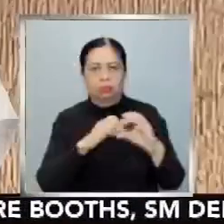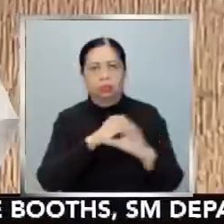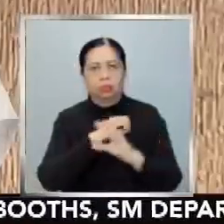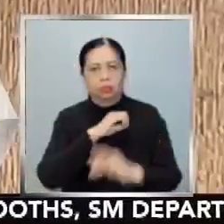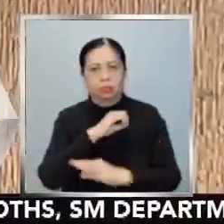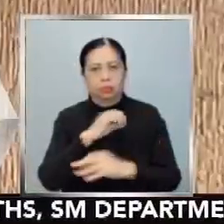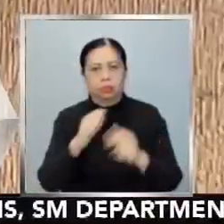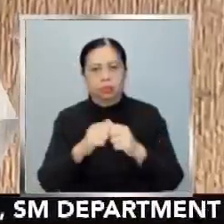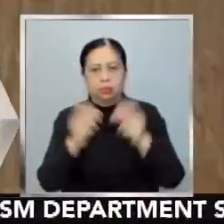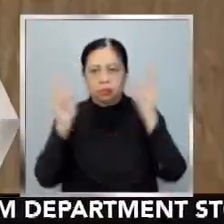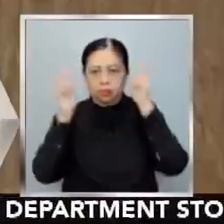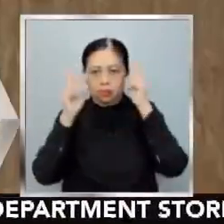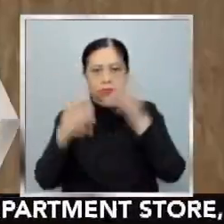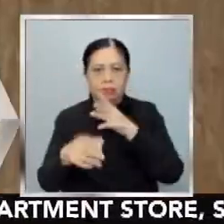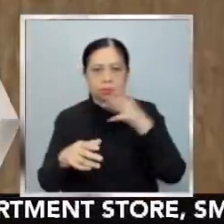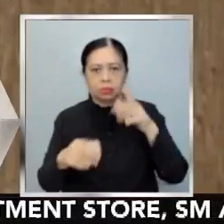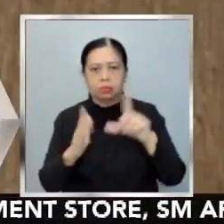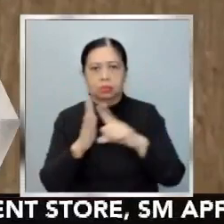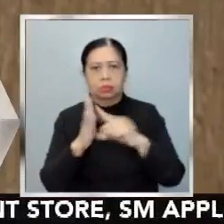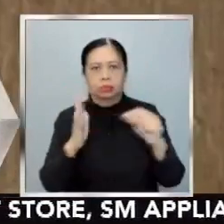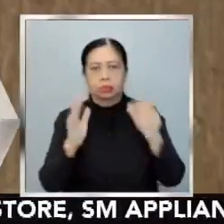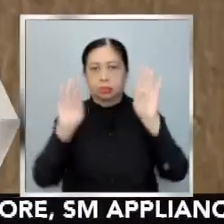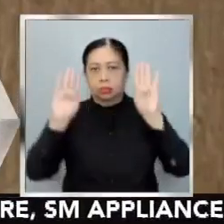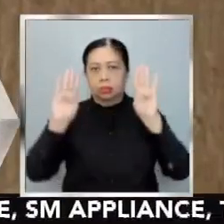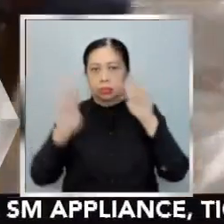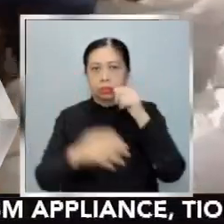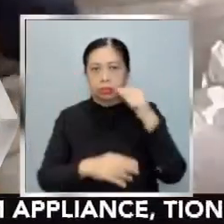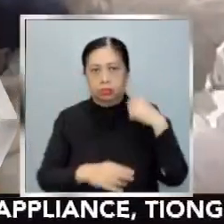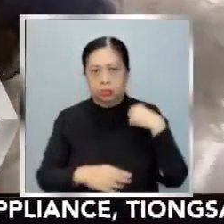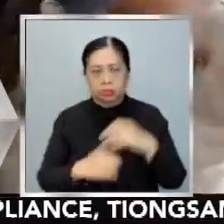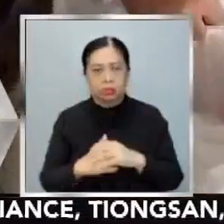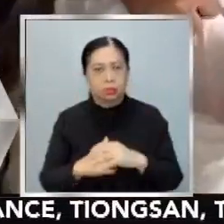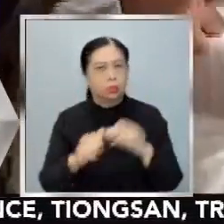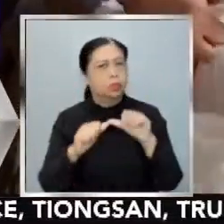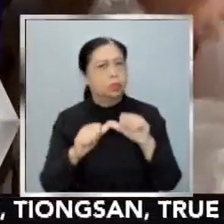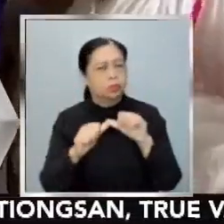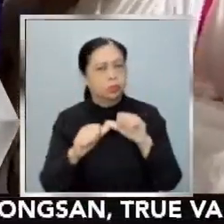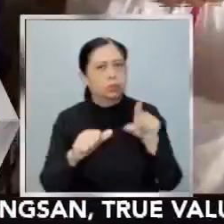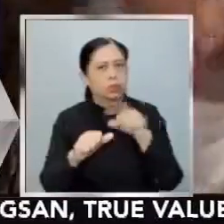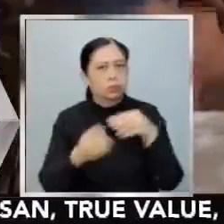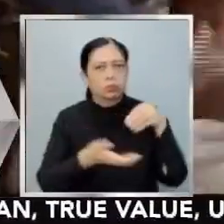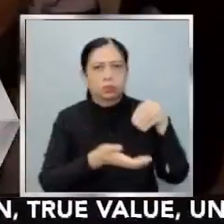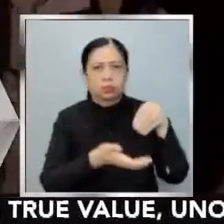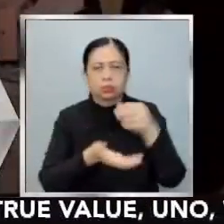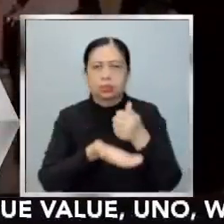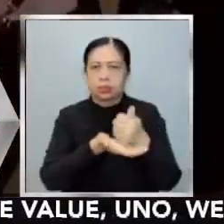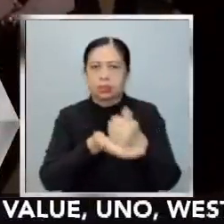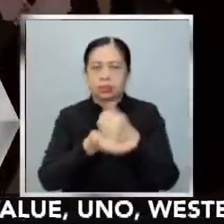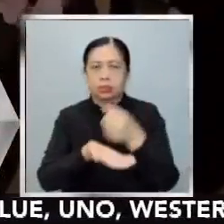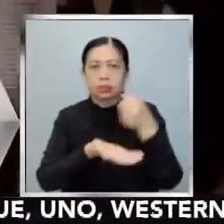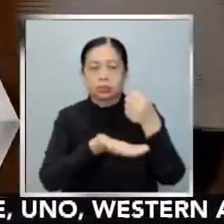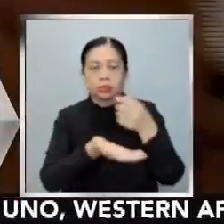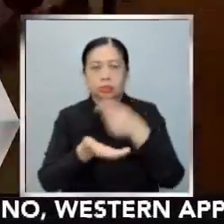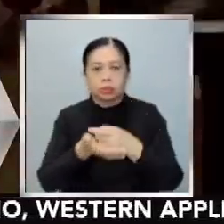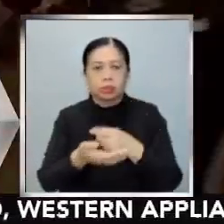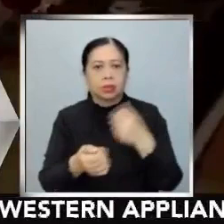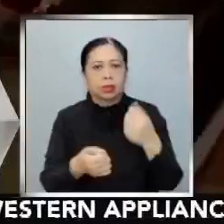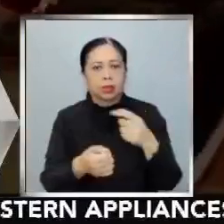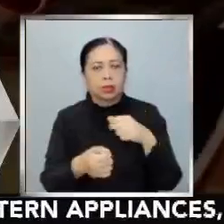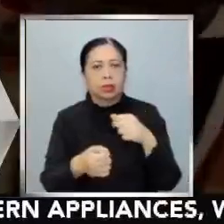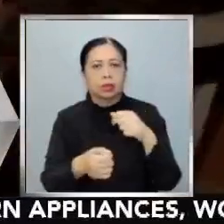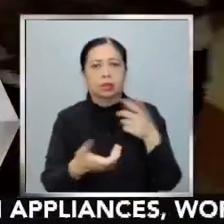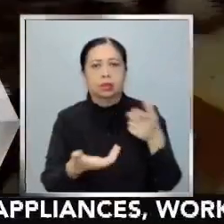vegetable farmers ng La Trinidad, Benguet kahapon. Patuloy naman ang pag-aabot ng tulong sa Vigan at Bantay, Ilocos Sur ngayong